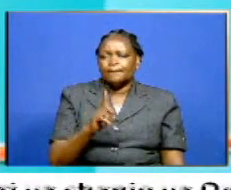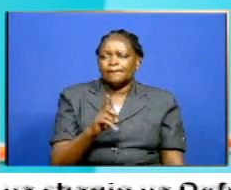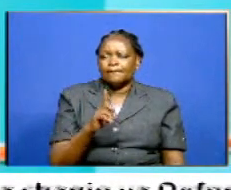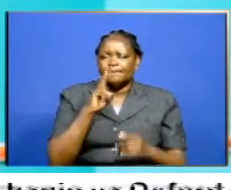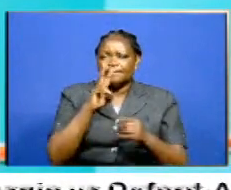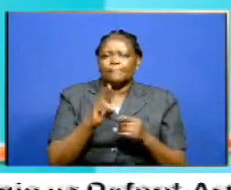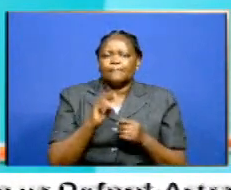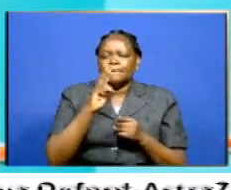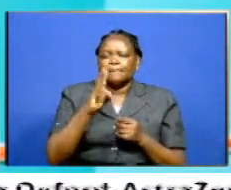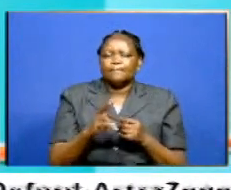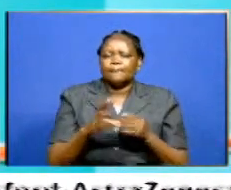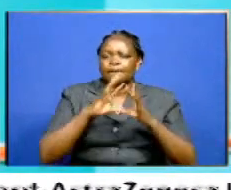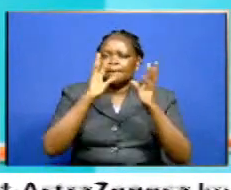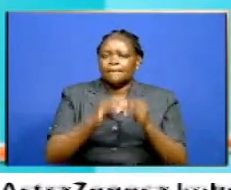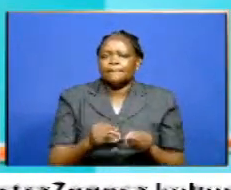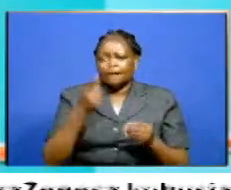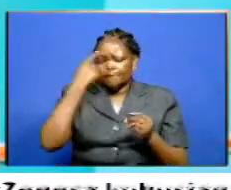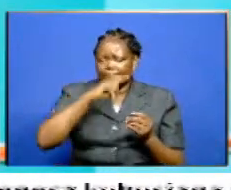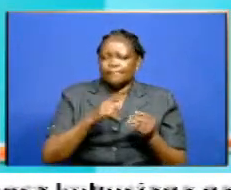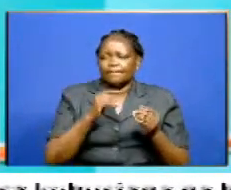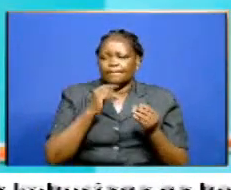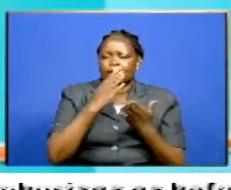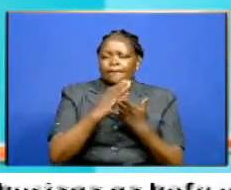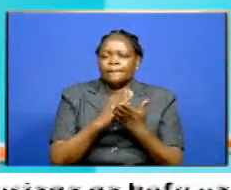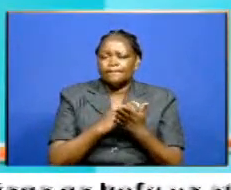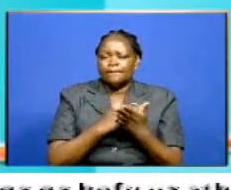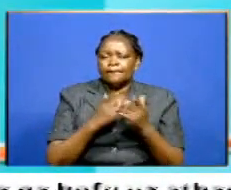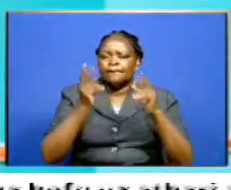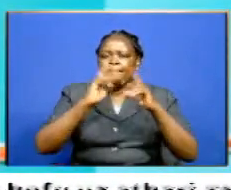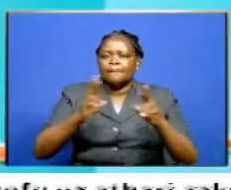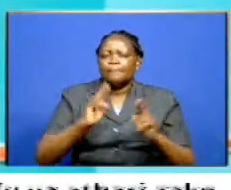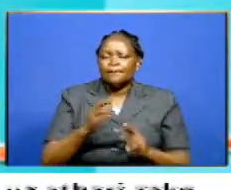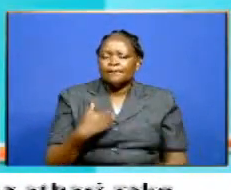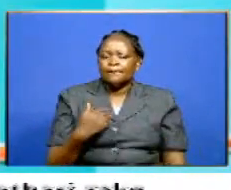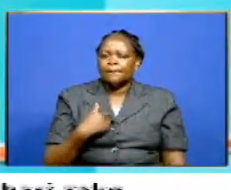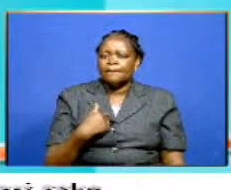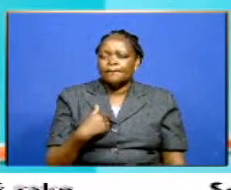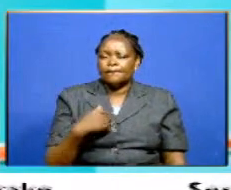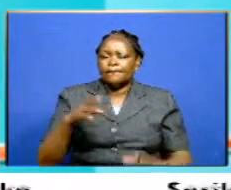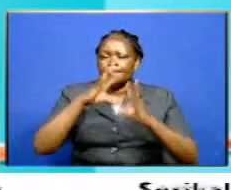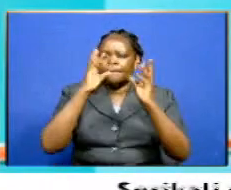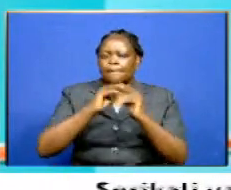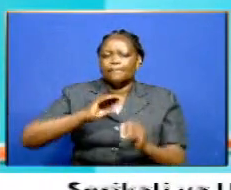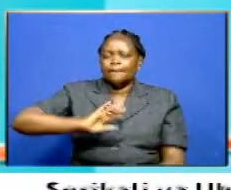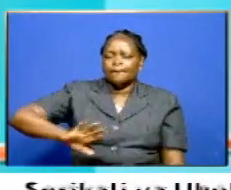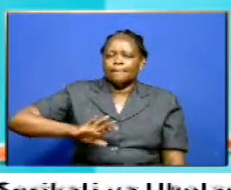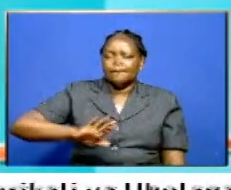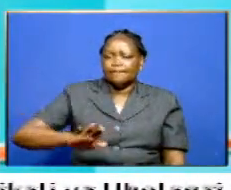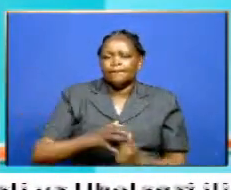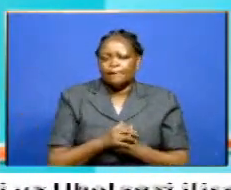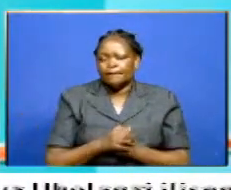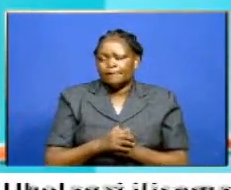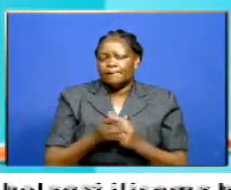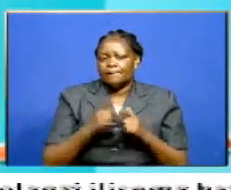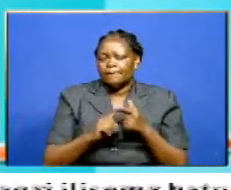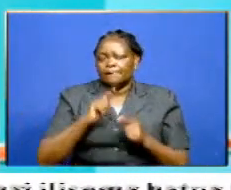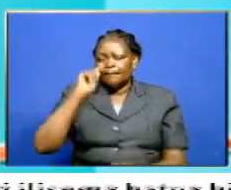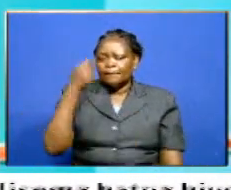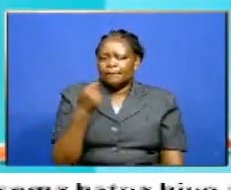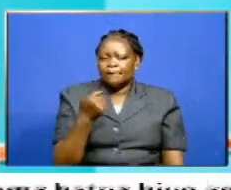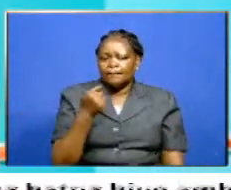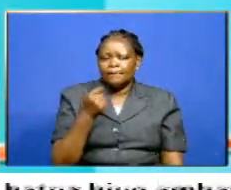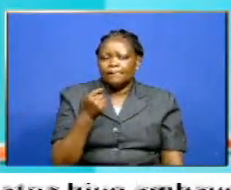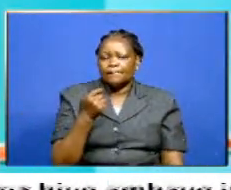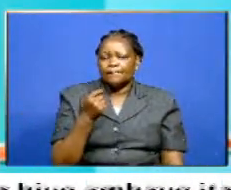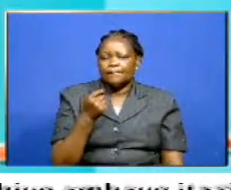2022 budget policy statement, unaona kwamba already tuko na budget deficit. Yes, na Kenya imekuwa